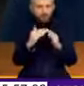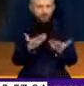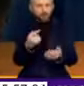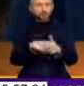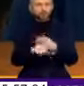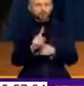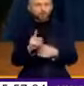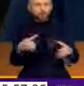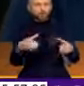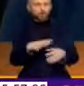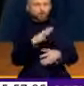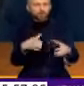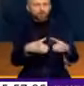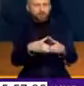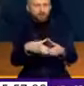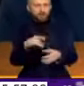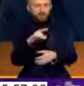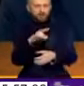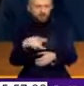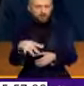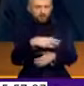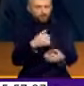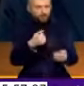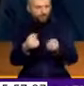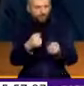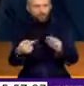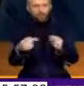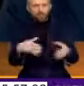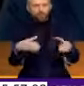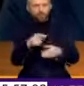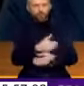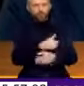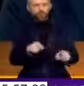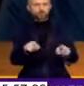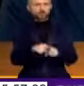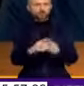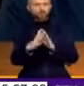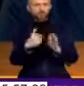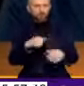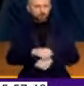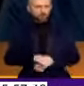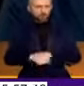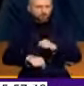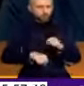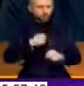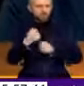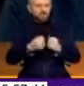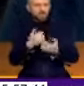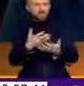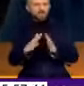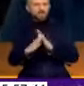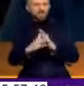Тому що колишня партія регіонів окріплася, опозиційний блок, вони хочуть таким чином викликати збурення,